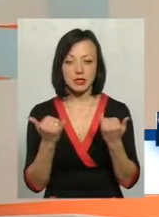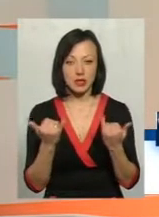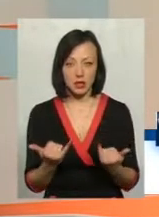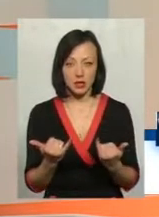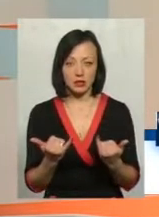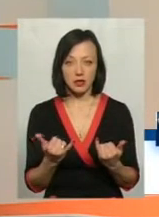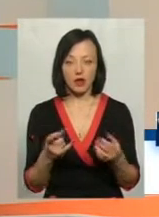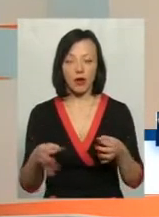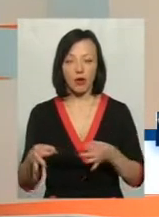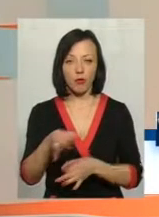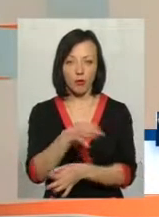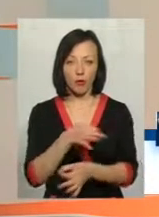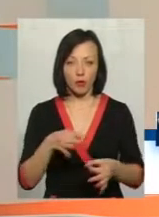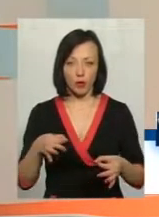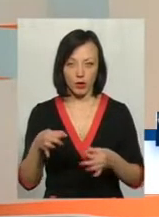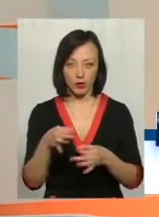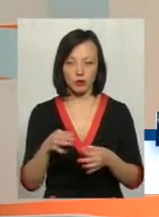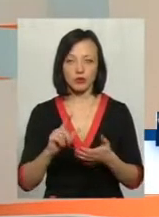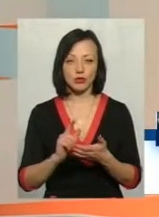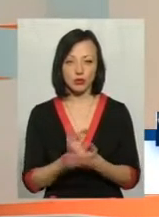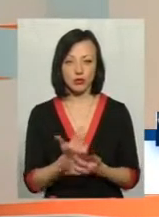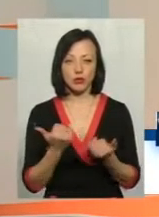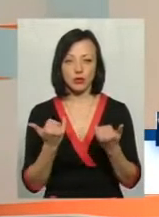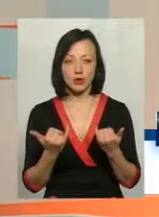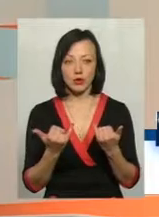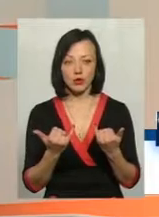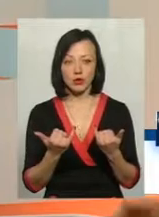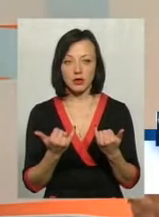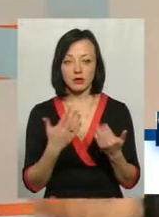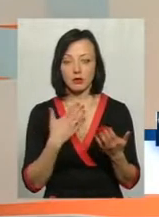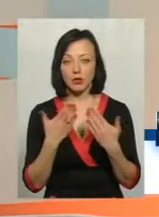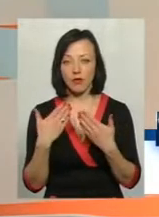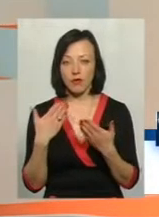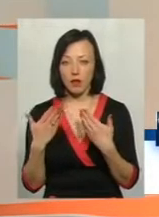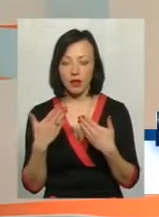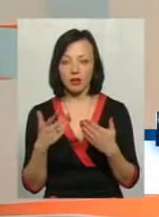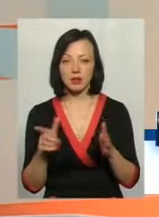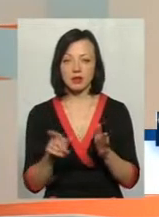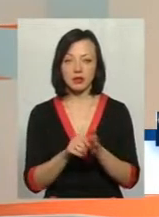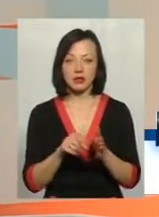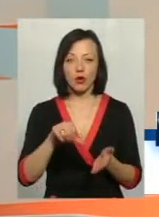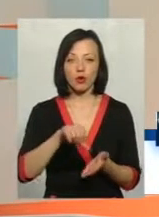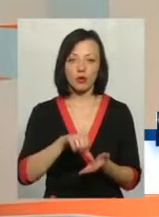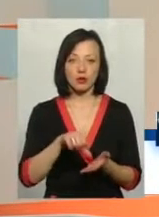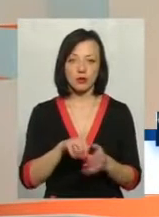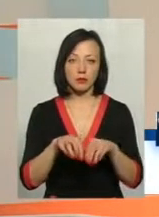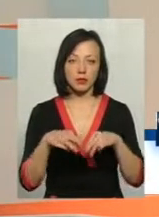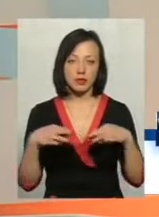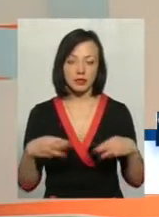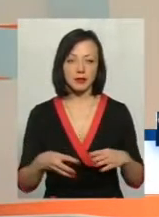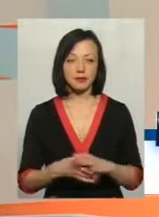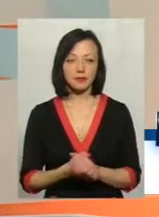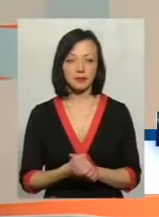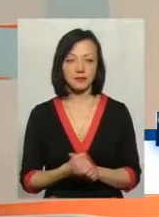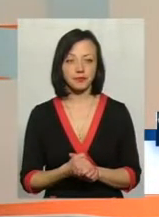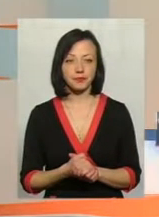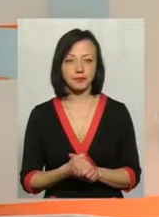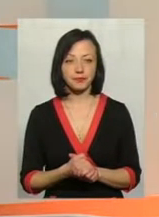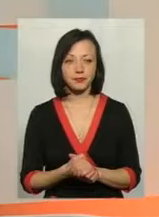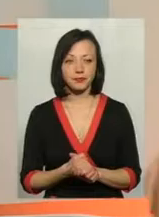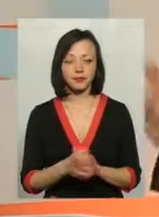є на обговоренні. Знову ж, сьогодні ми активно про це спілкувалися за участю міністра. Чому